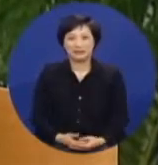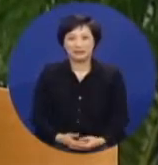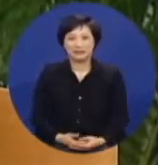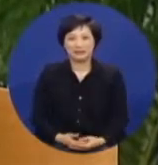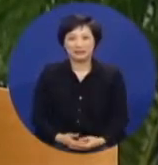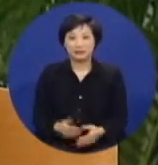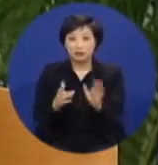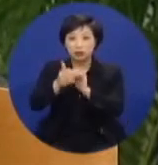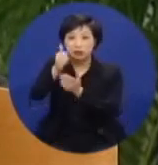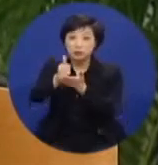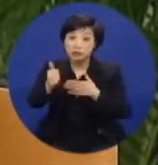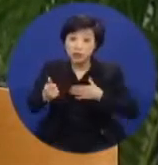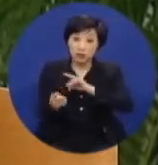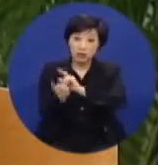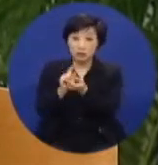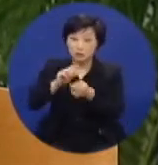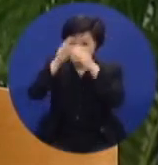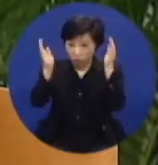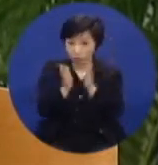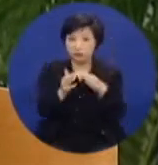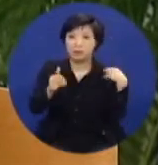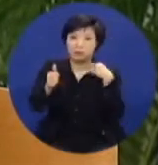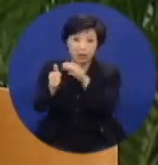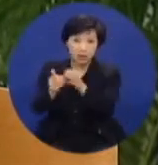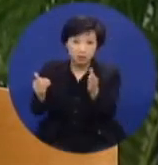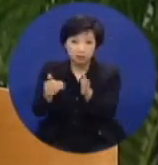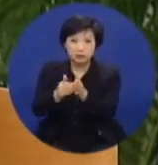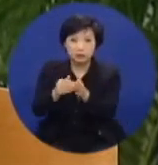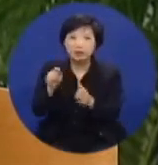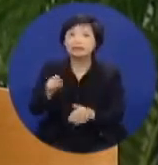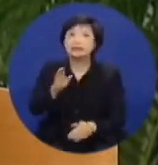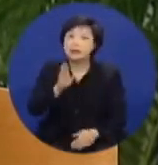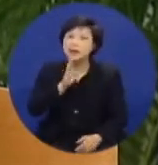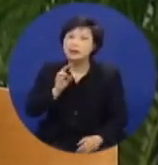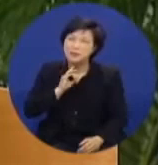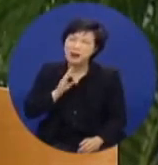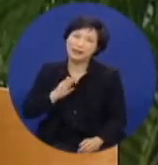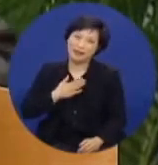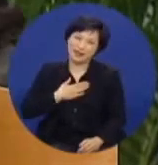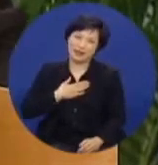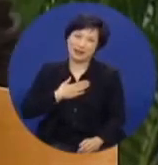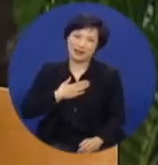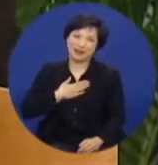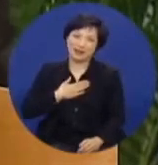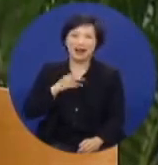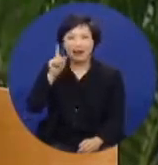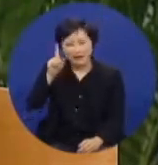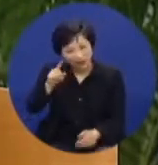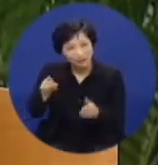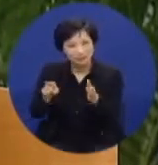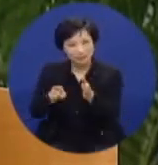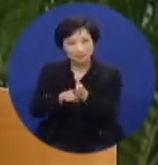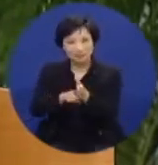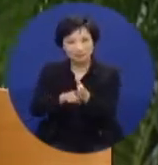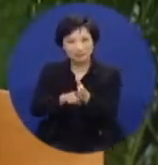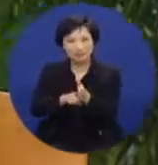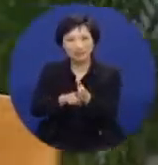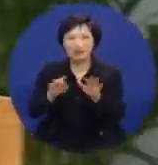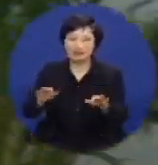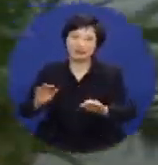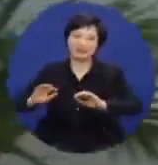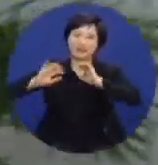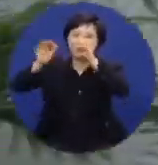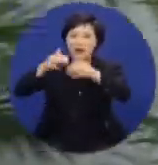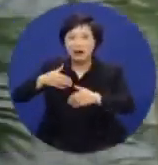그가 테이 신타 담당 일정이 그 사실만 딱 믿으면 중국가서